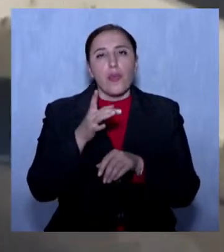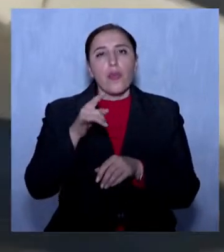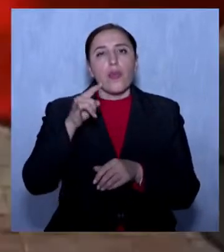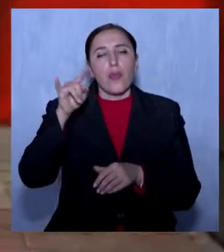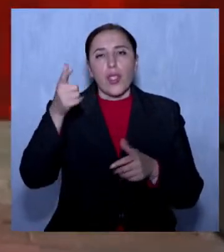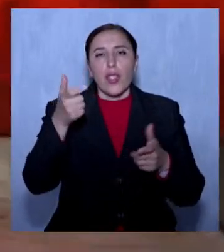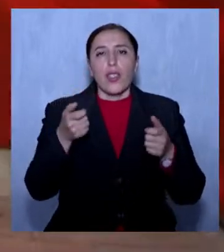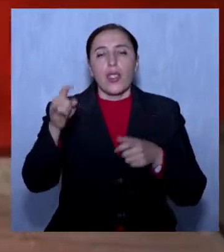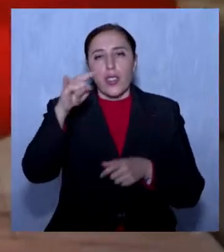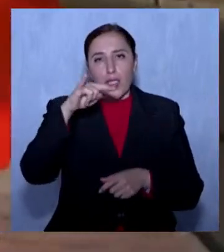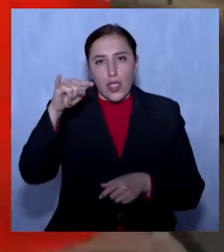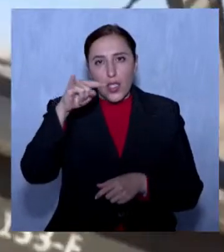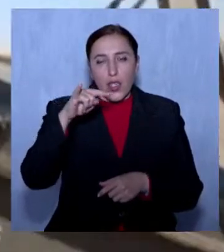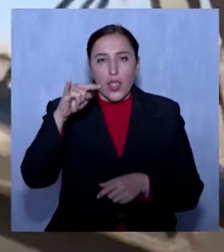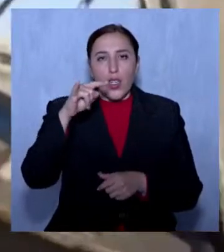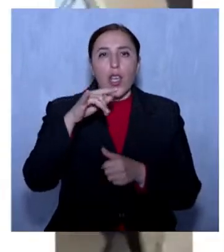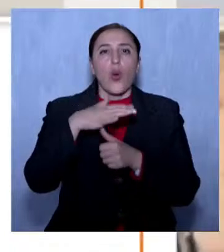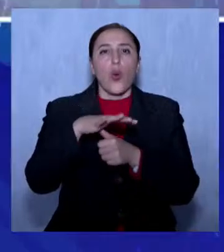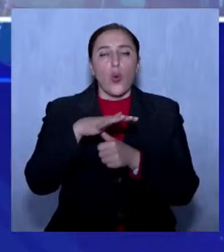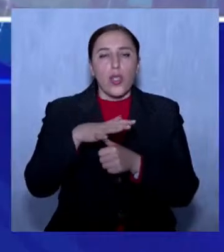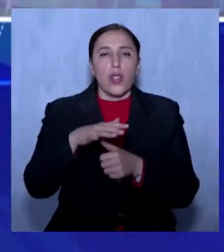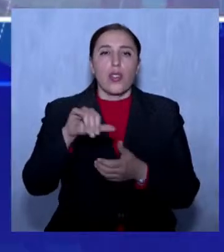սարքերի ուղղաթիռների ներգրավմամբ։